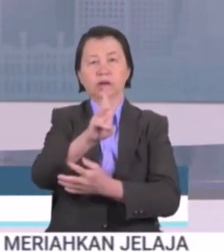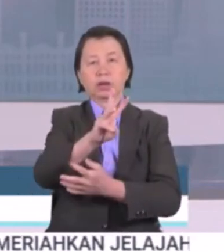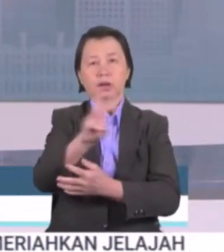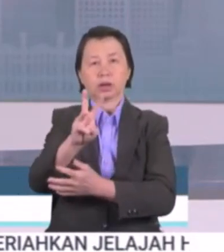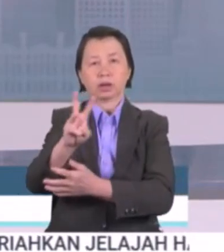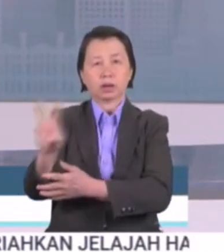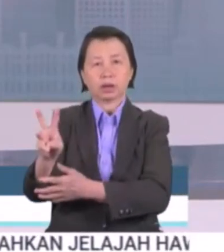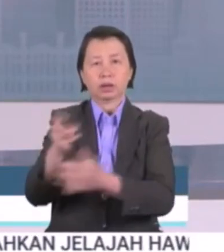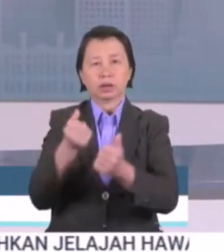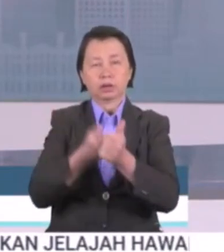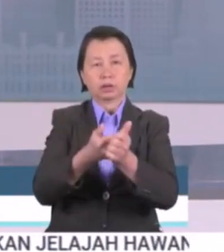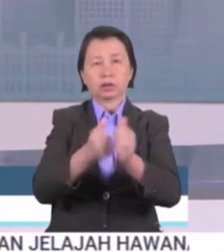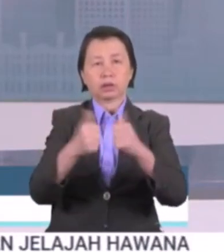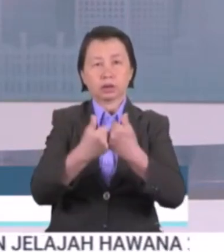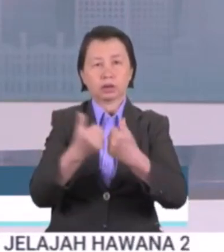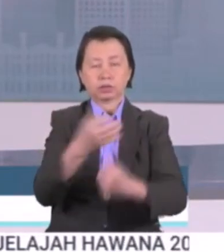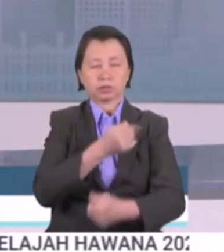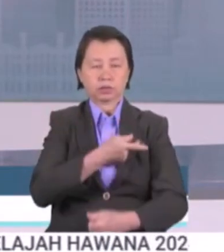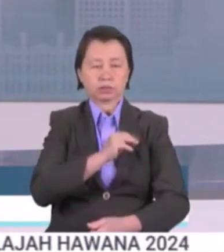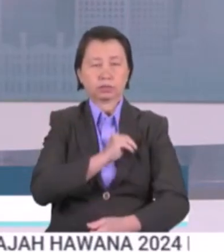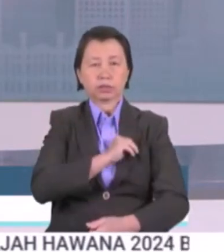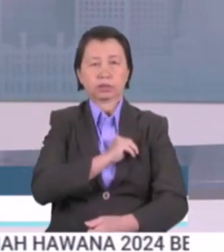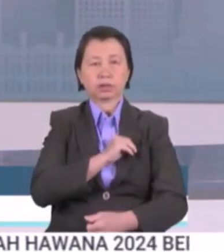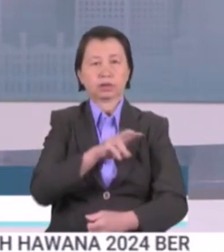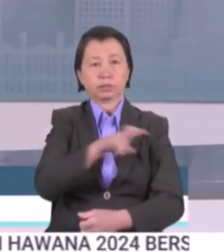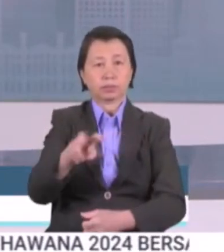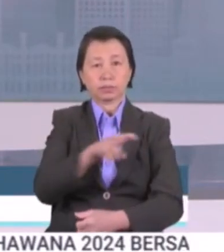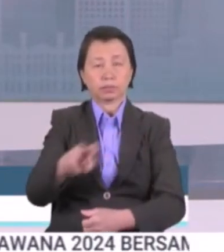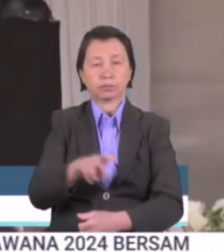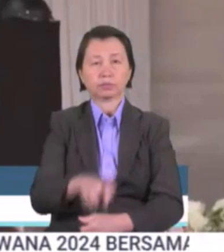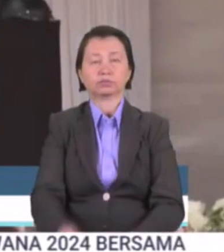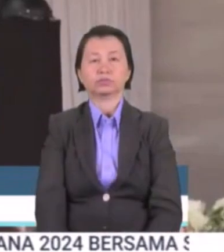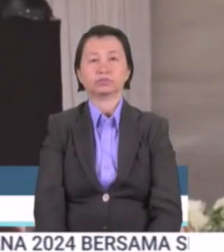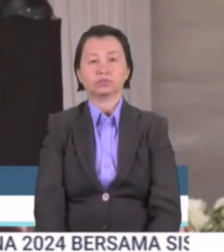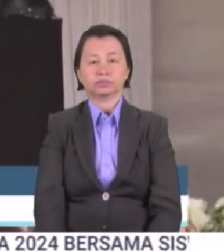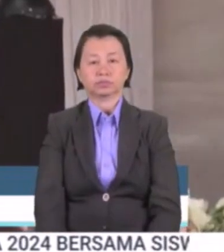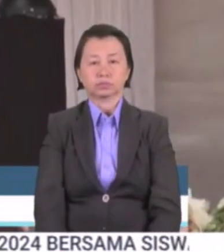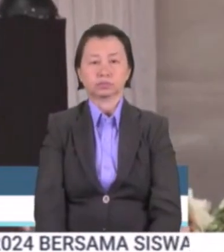web agensi itu dan Kementerian Pengangkutan.